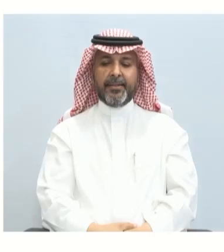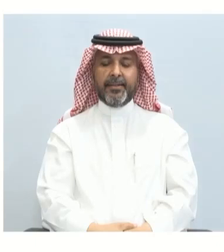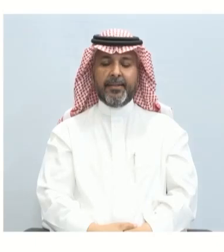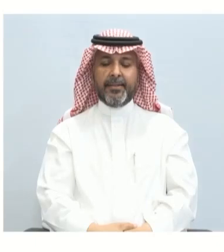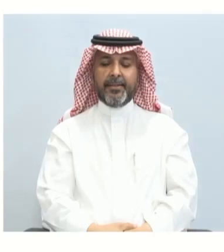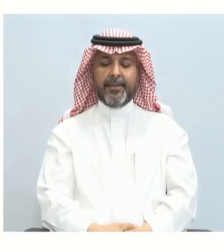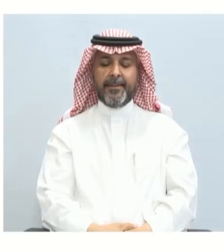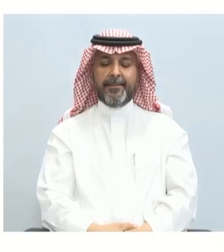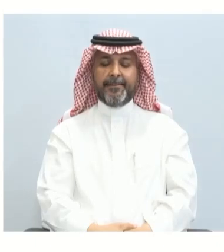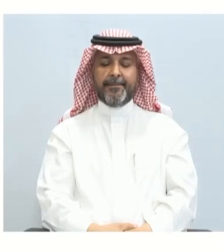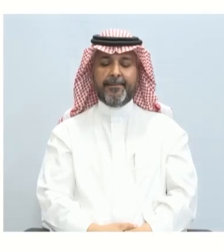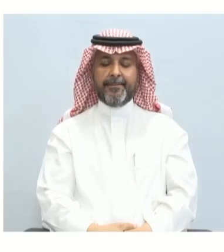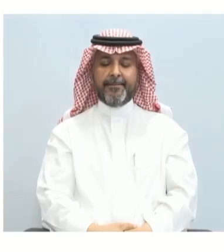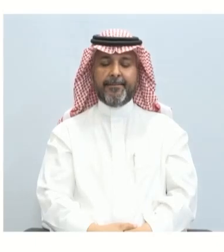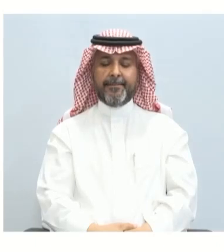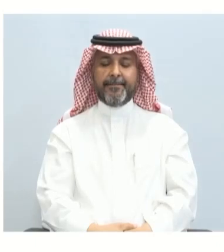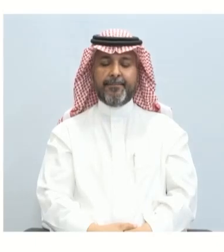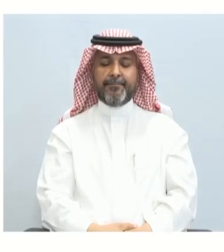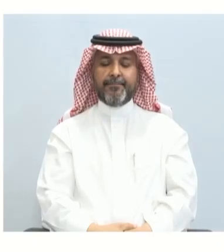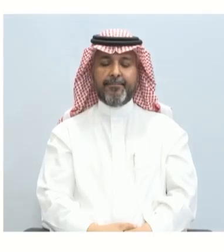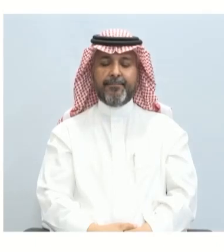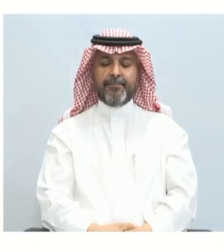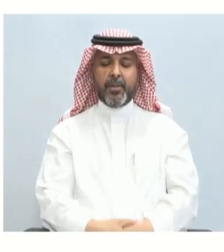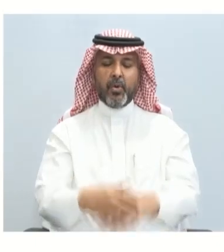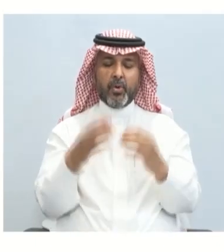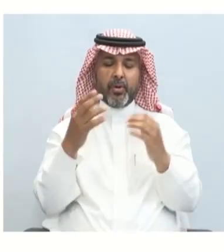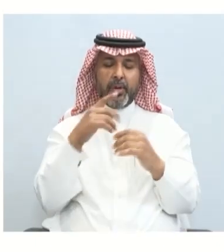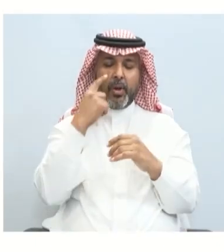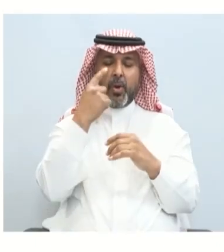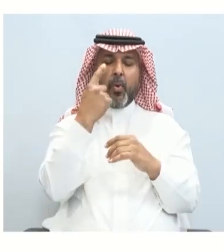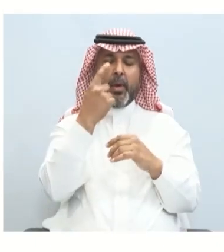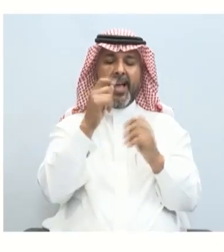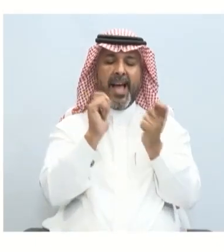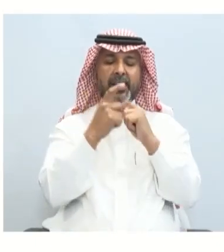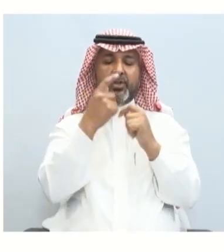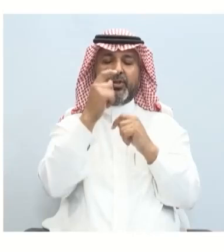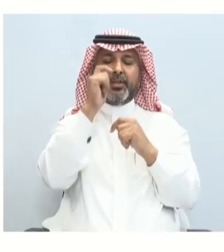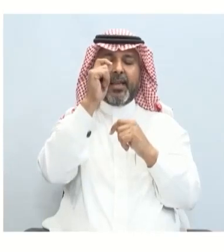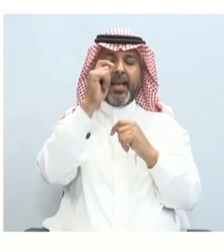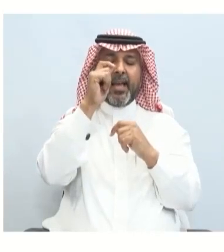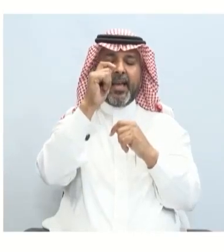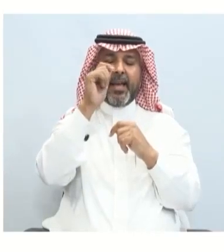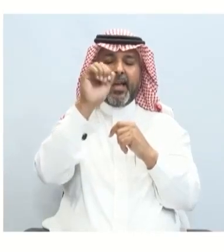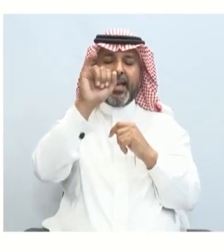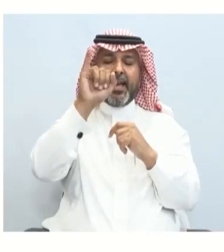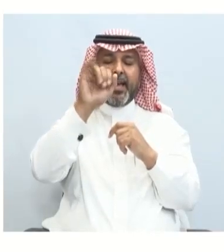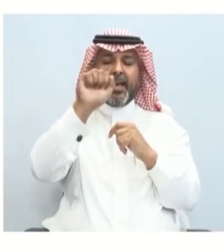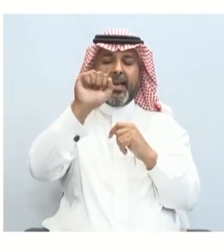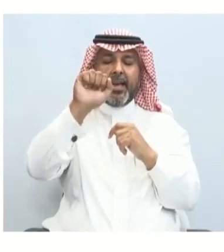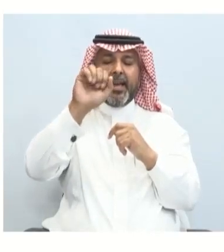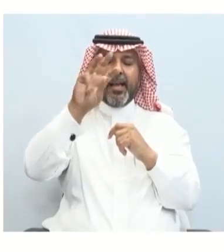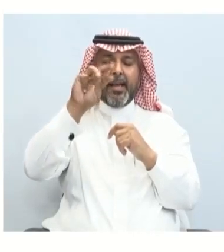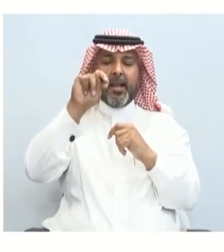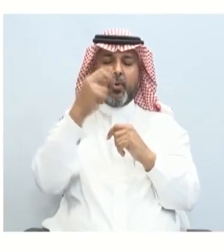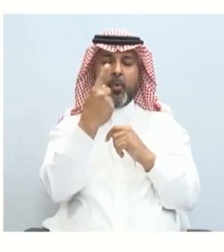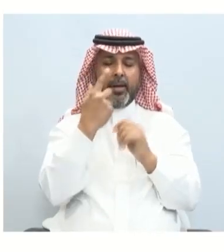بهذا الشكل تان انفرس للواحد او معكوس التان للواحد طبعا متى يكون التان يساوي واحد طبعا